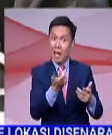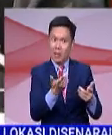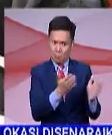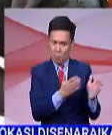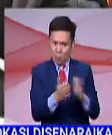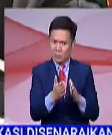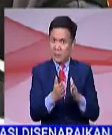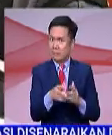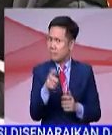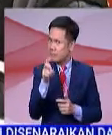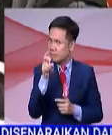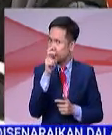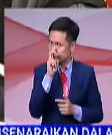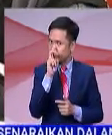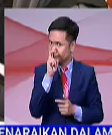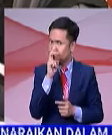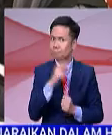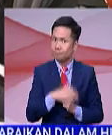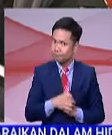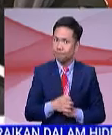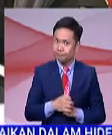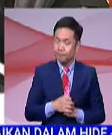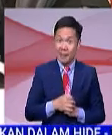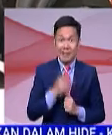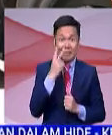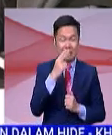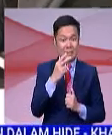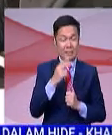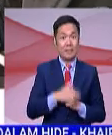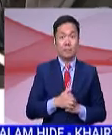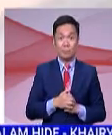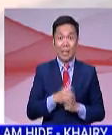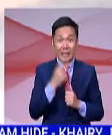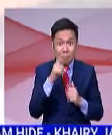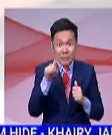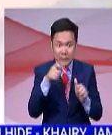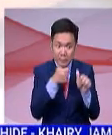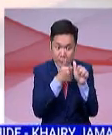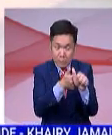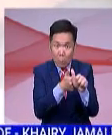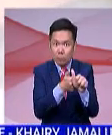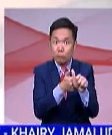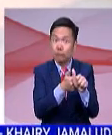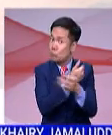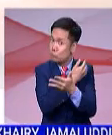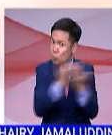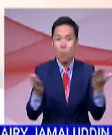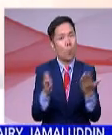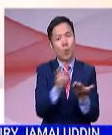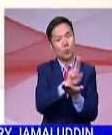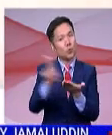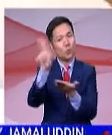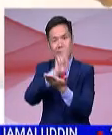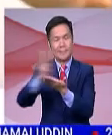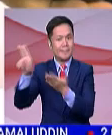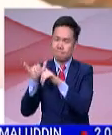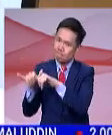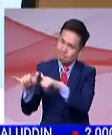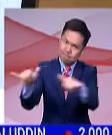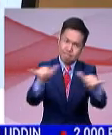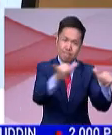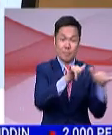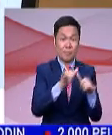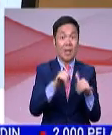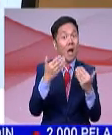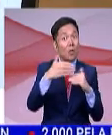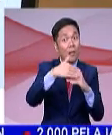ketatlah. Dan proses itu telah diarahkan dilaksanakan di semua IPT dalam proses